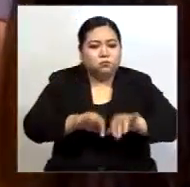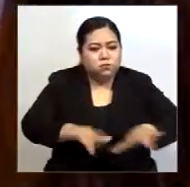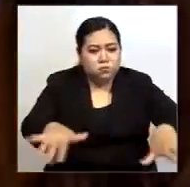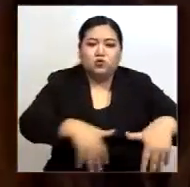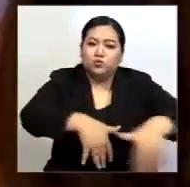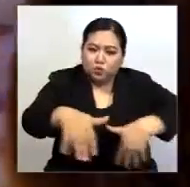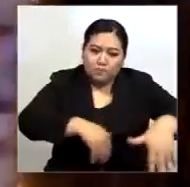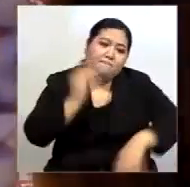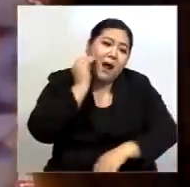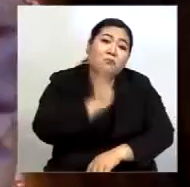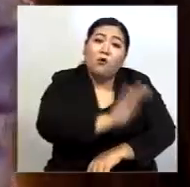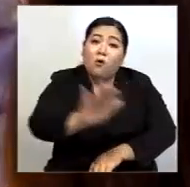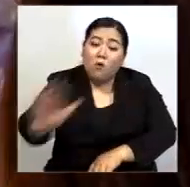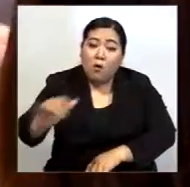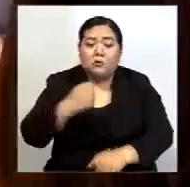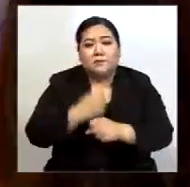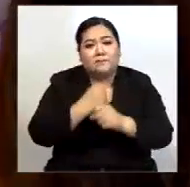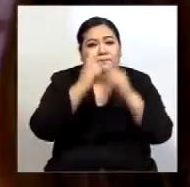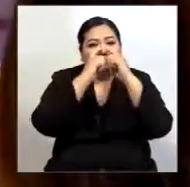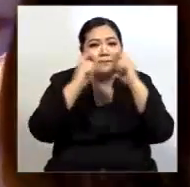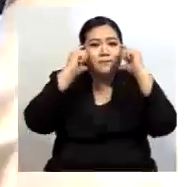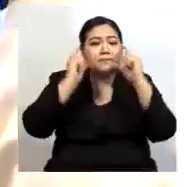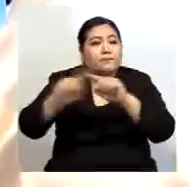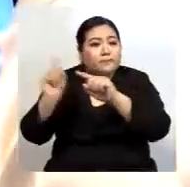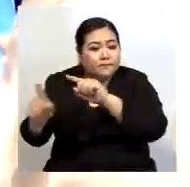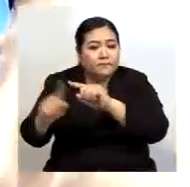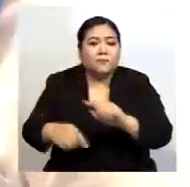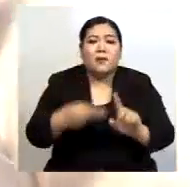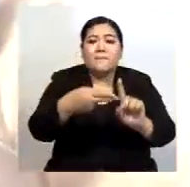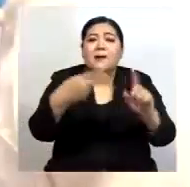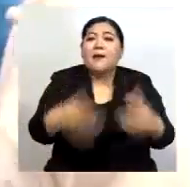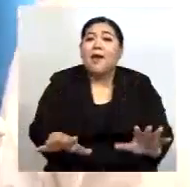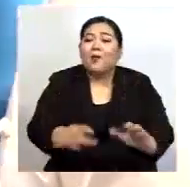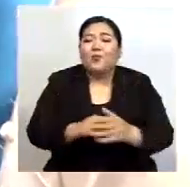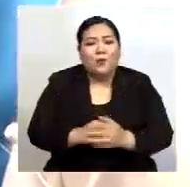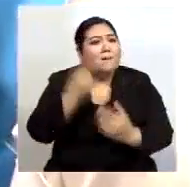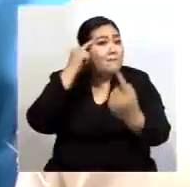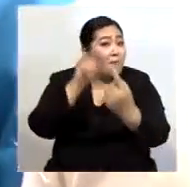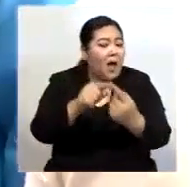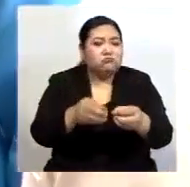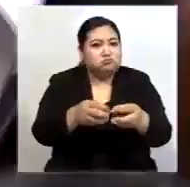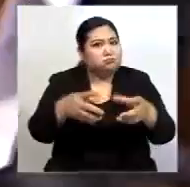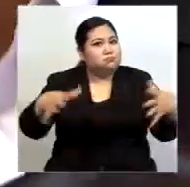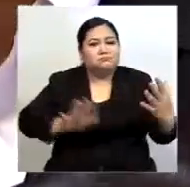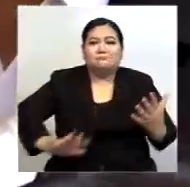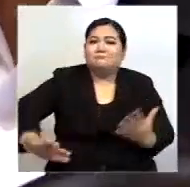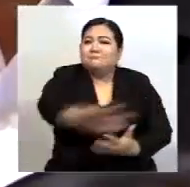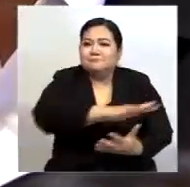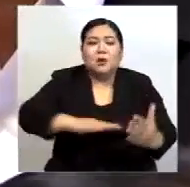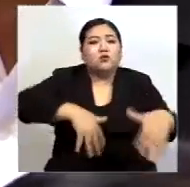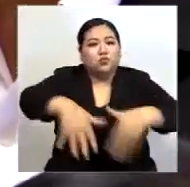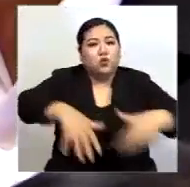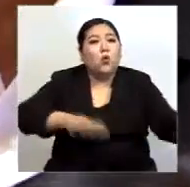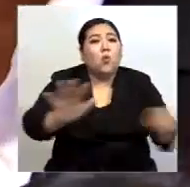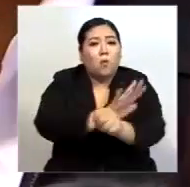านชุมชนตัวเองตอนนี้ผลิตหน้ากากอนามัยไปได้แล้วกว่า 10,000 ชิ้นนะฮะแล้วก็ตั้งเป้าจะขยายผลให้ครอบคลุมทุกชุมช